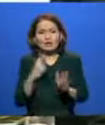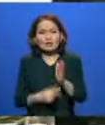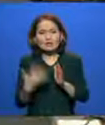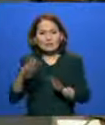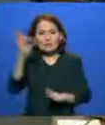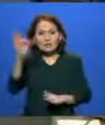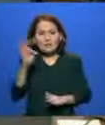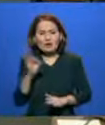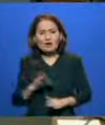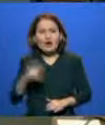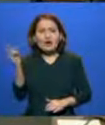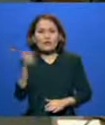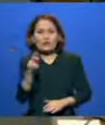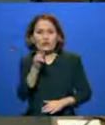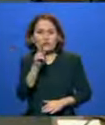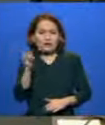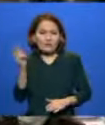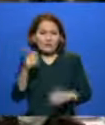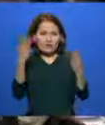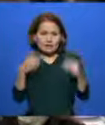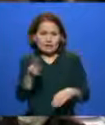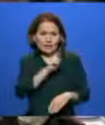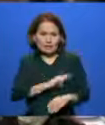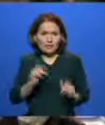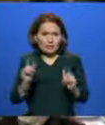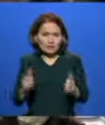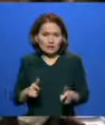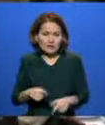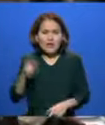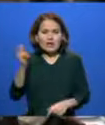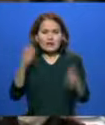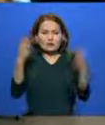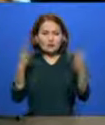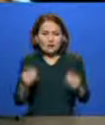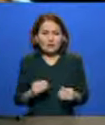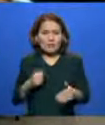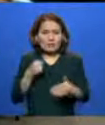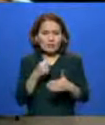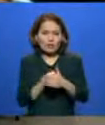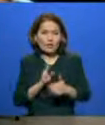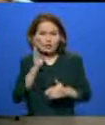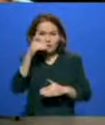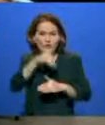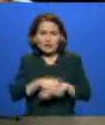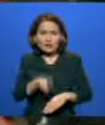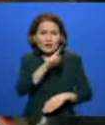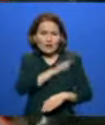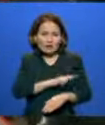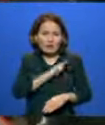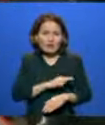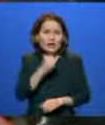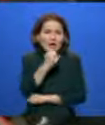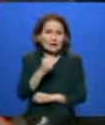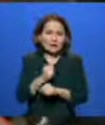коммерциялық кәсіпорындарда жұмыс істеуге ынталарын білдірді. Ал жексенбі күндерімен қара кешке дейін табанынан таусылып еңбек еткендердің